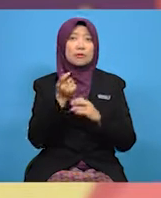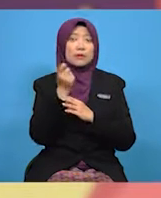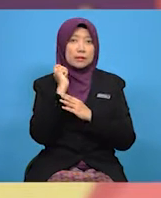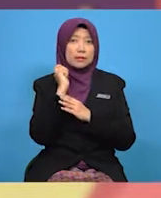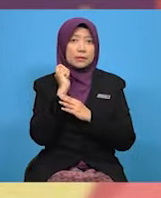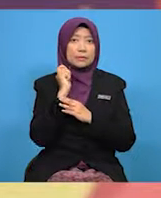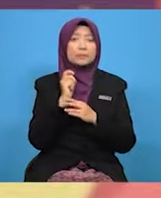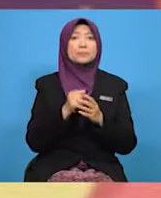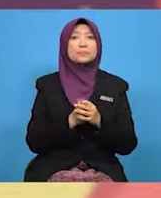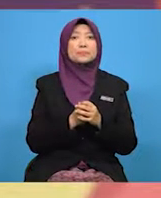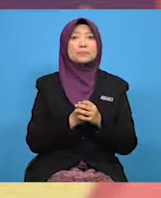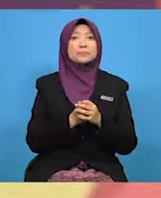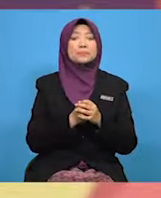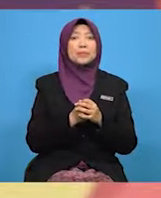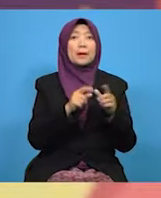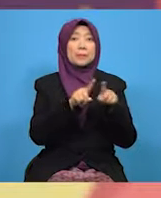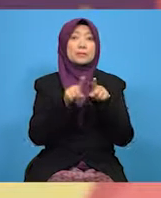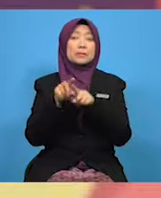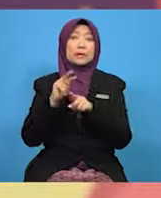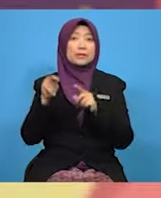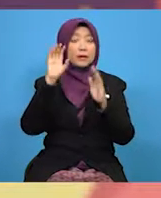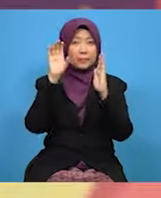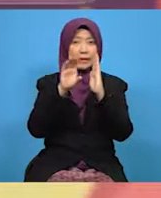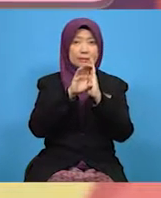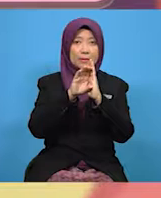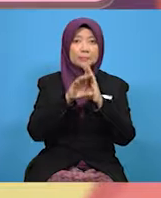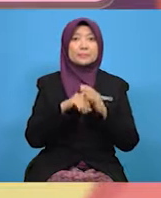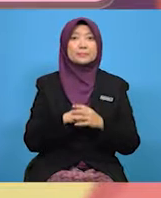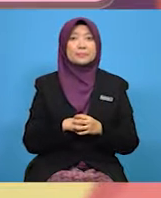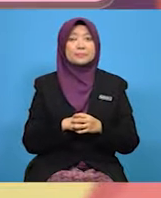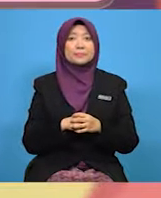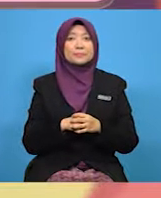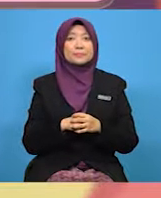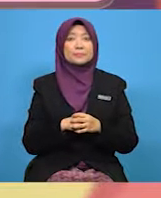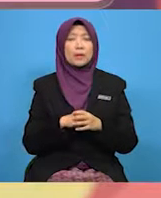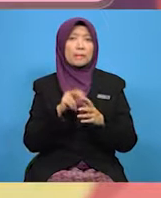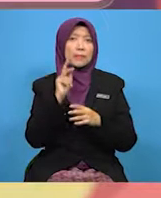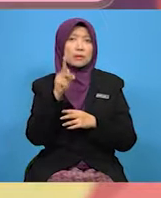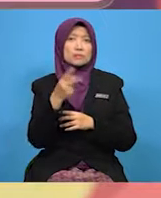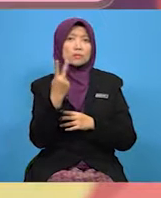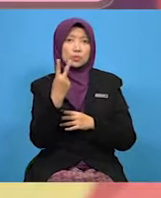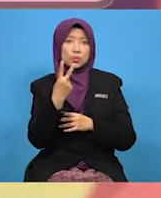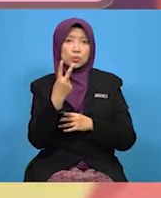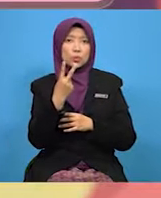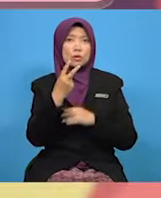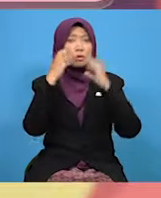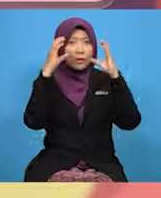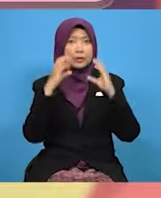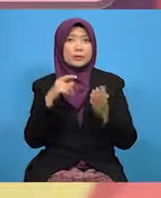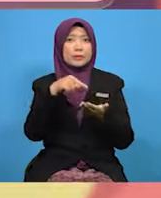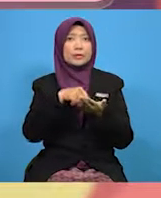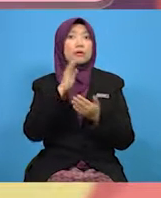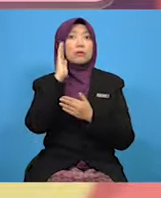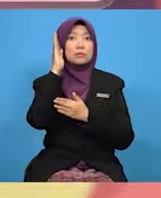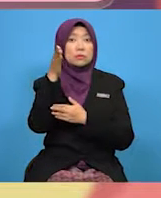persamaan dan satu lagi gaya gambar raja yang pasti kedudukan ada ini akan